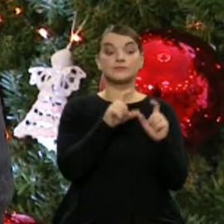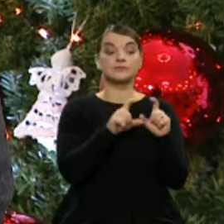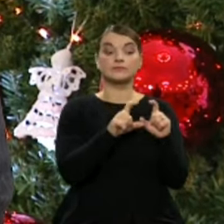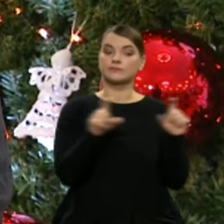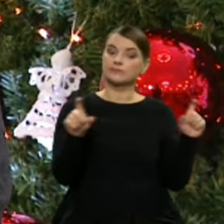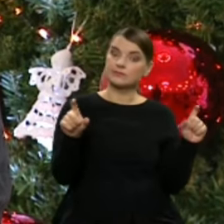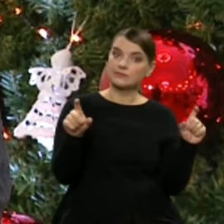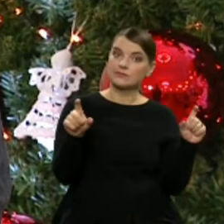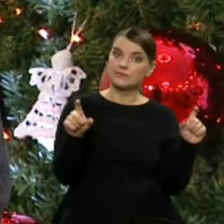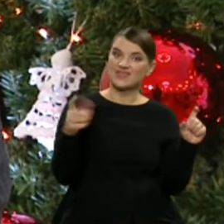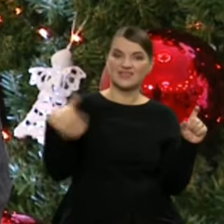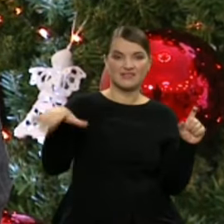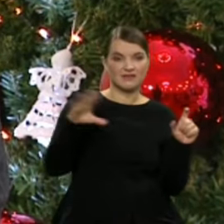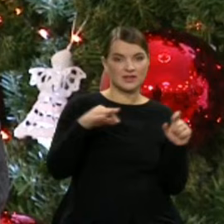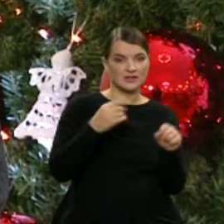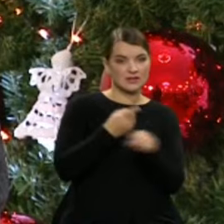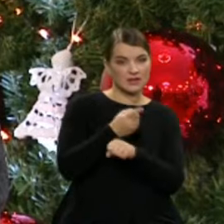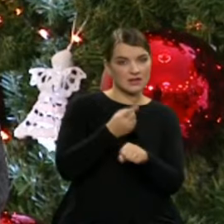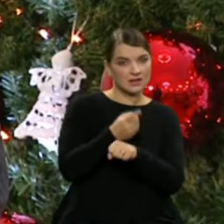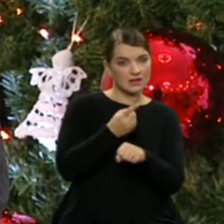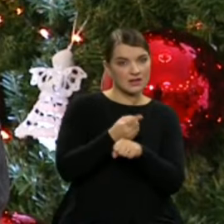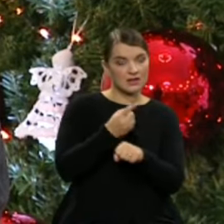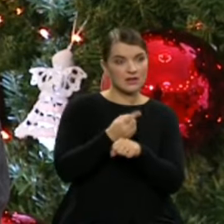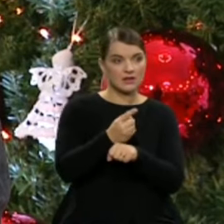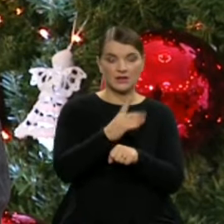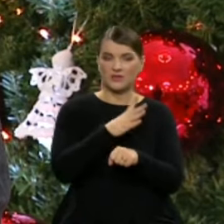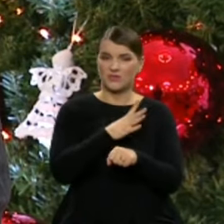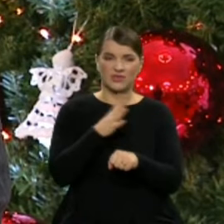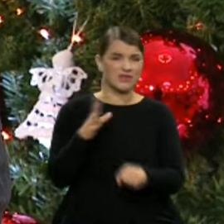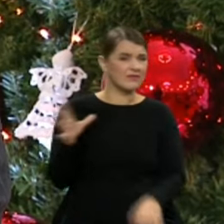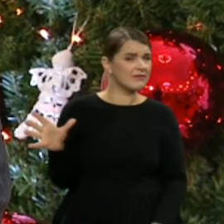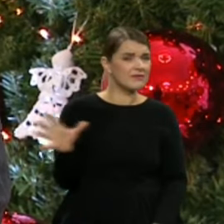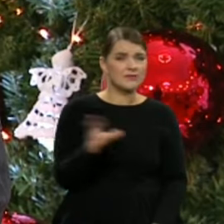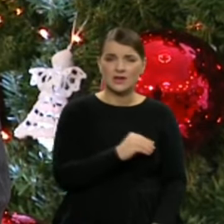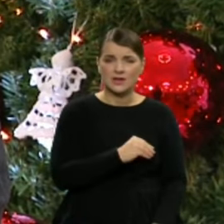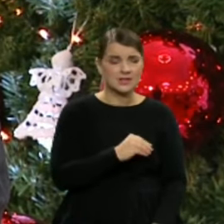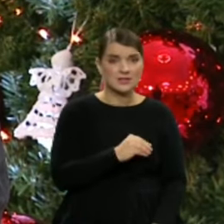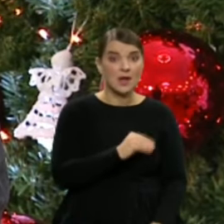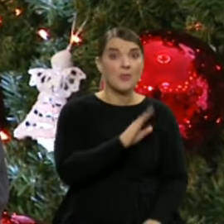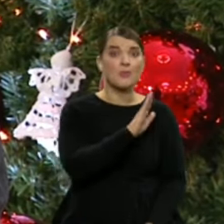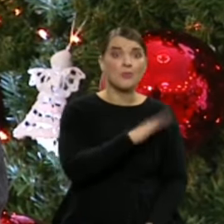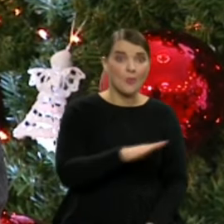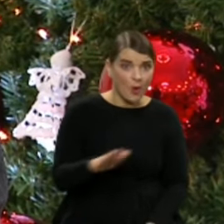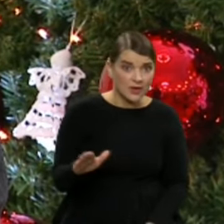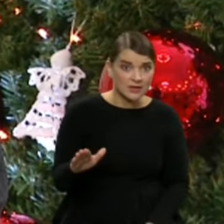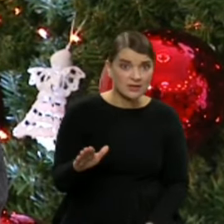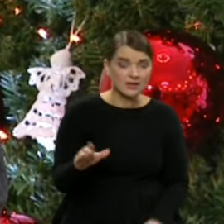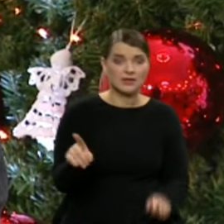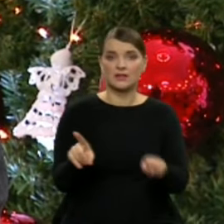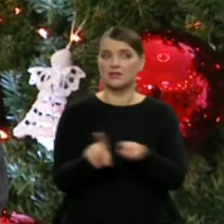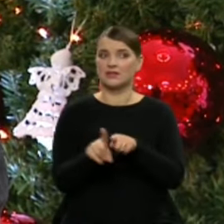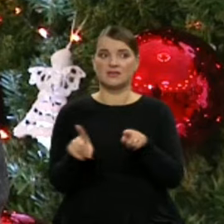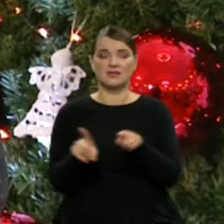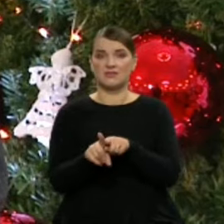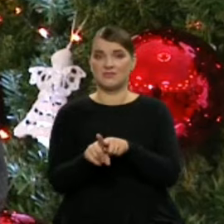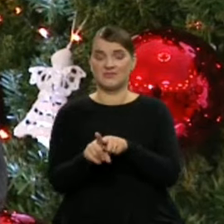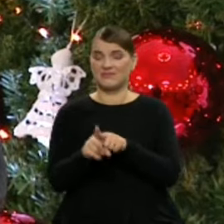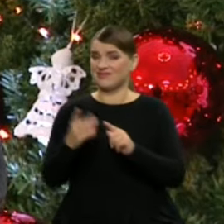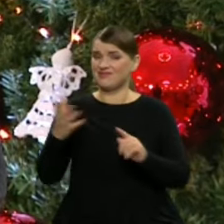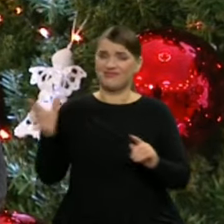mokykloje iš jos tyčiodavosi visi, kas netingėdavo. Ne tik mokiniai.